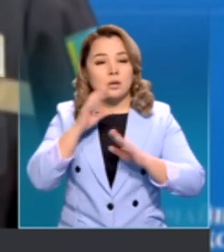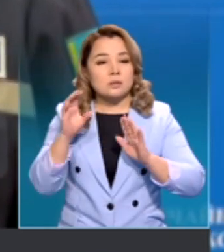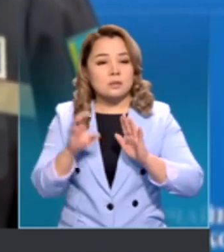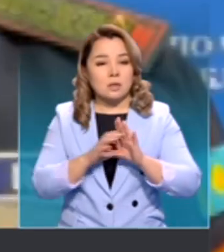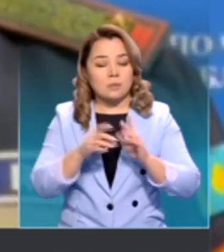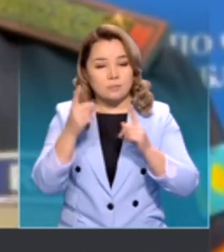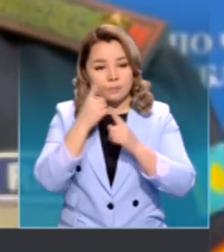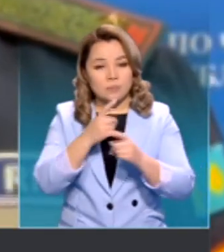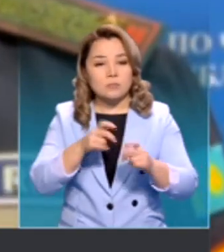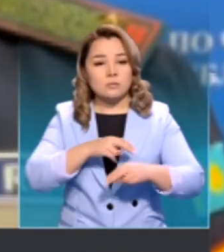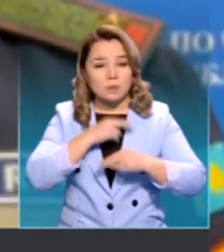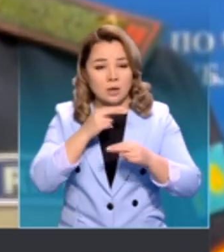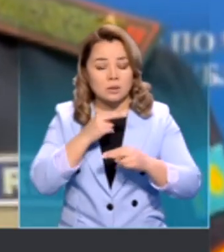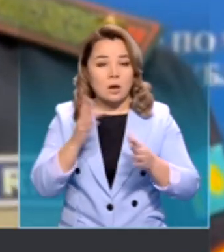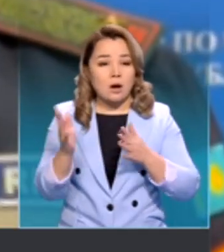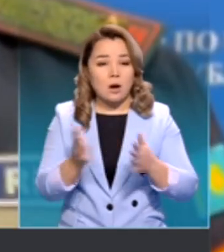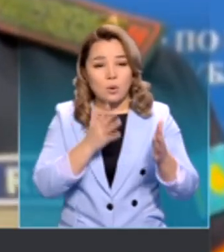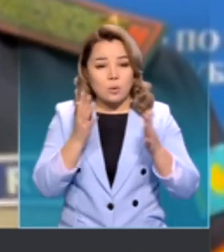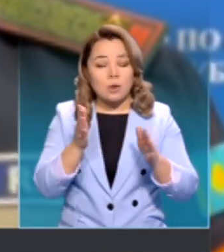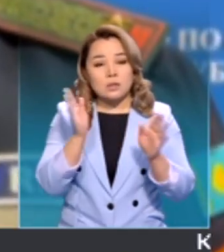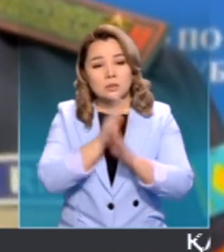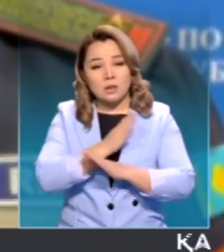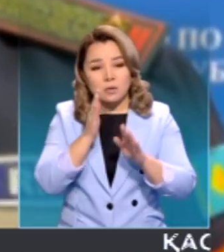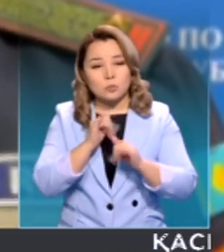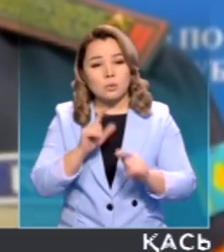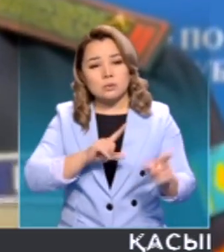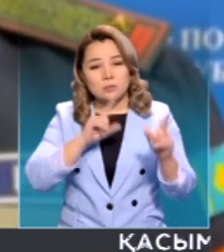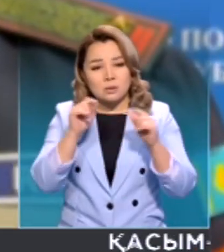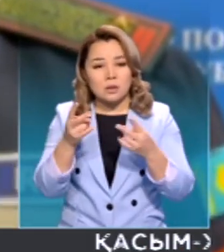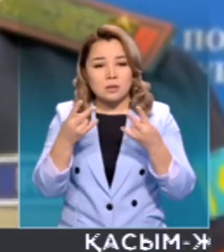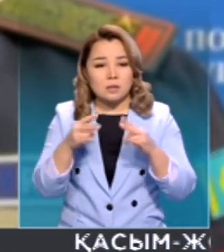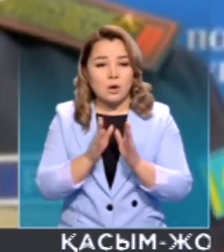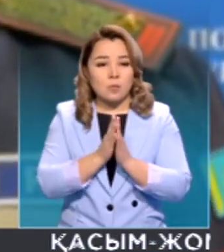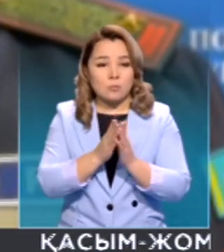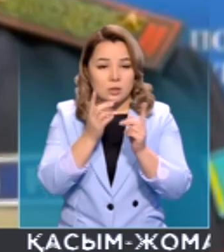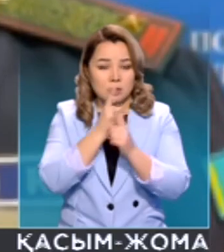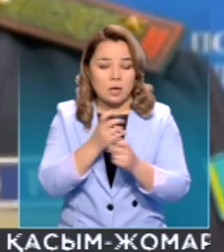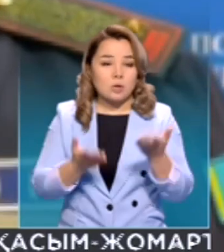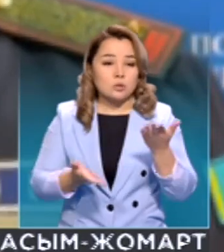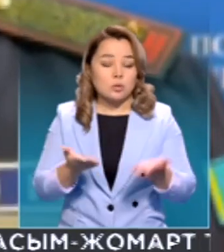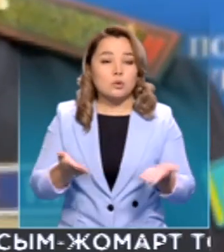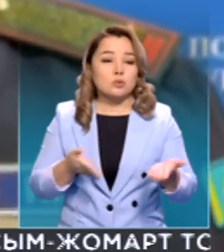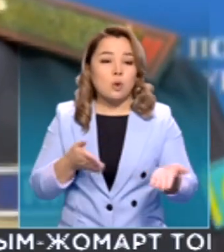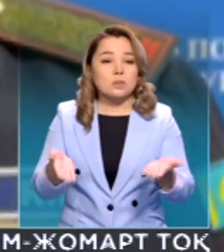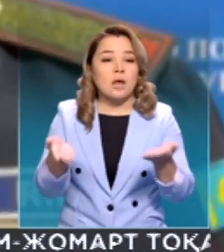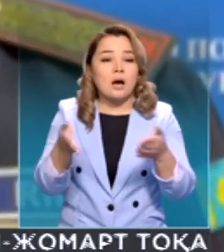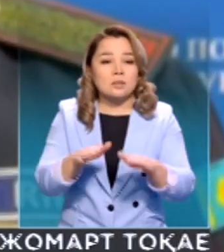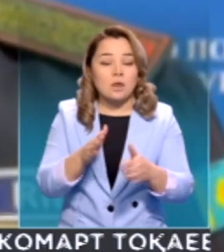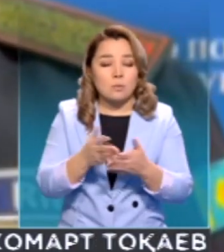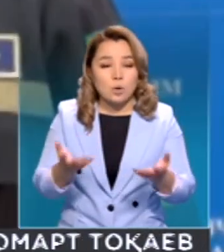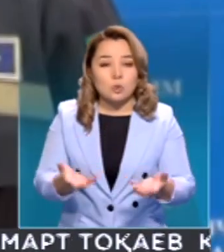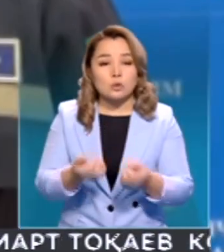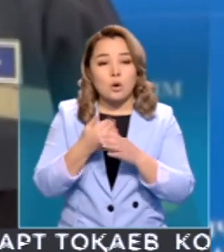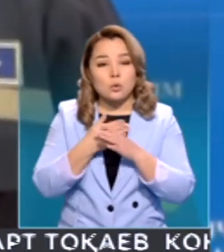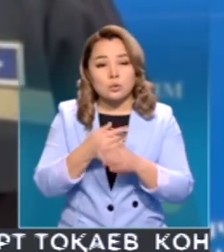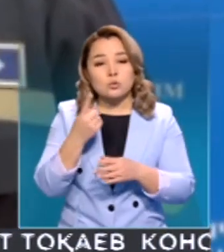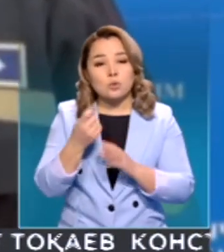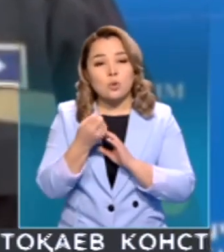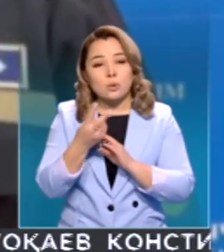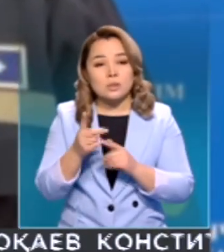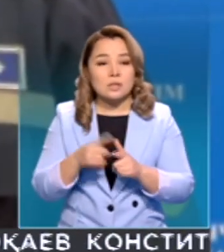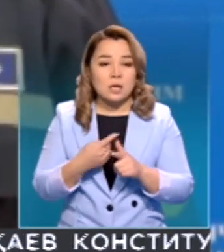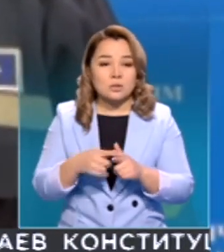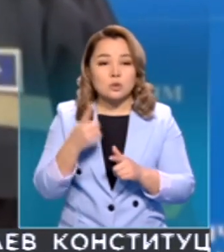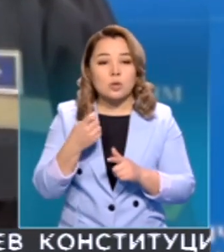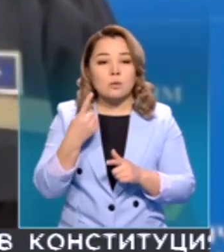аударуға шақырады. Ауа райы бұзылған жағдайда сапарға шықпаңыздар. Егер сіз жолда қалып, құтқарушылардың көмегі қажет болса, 112